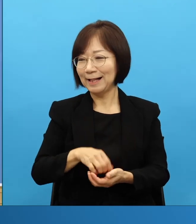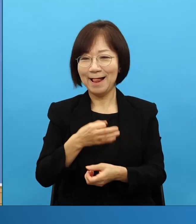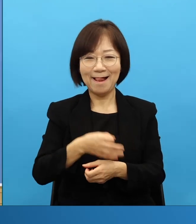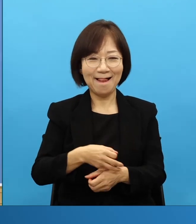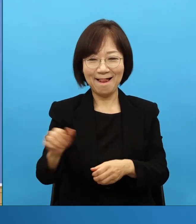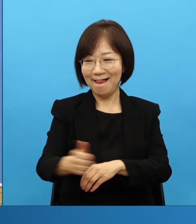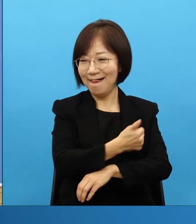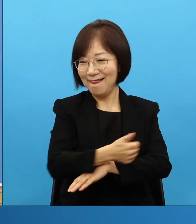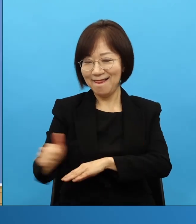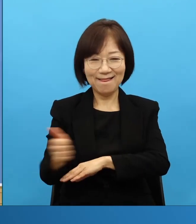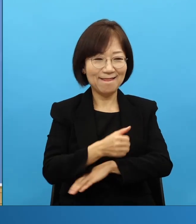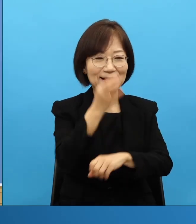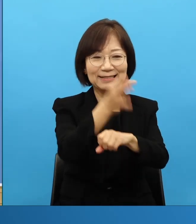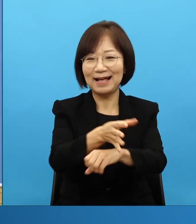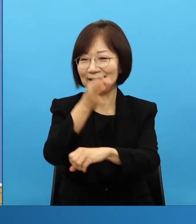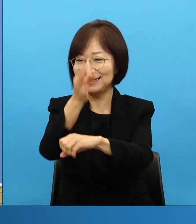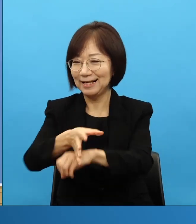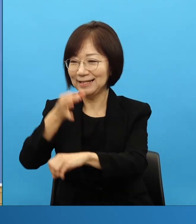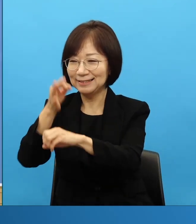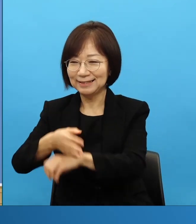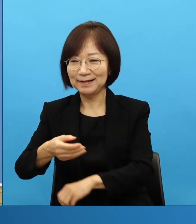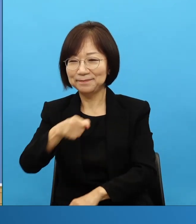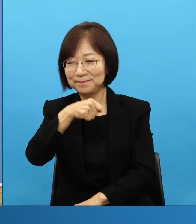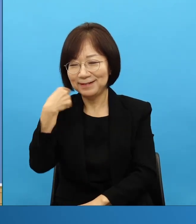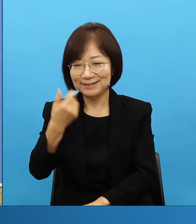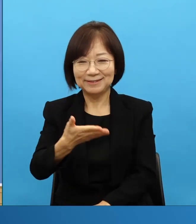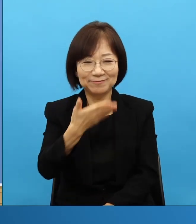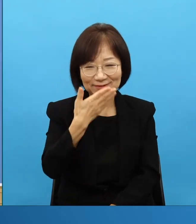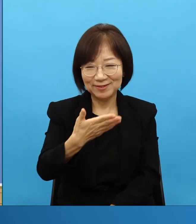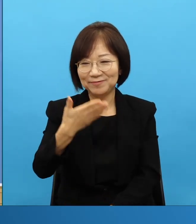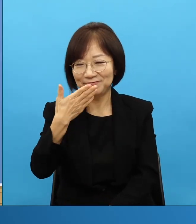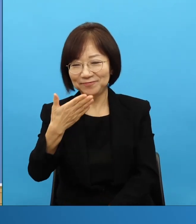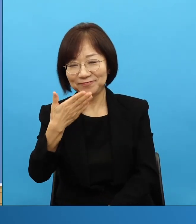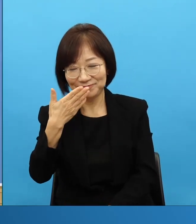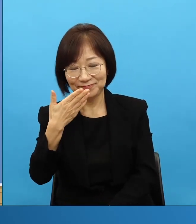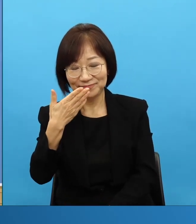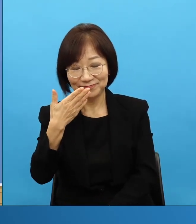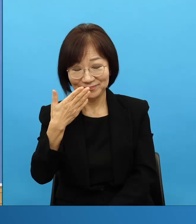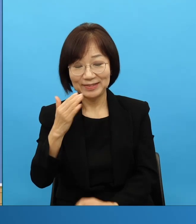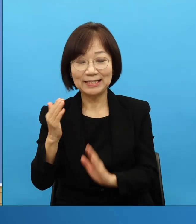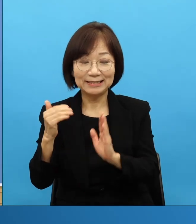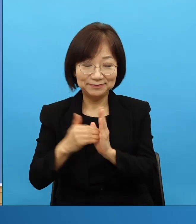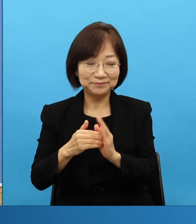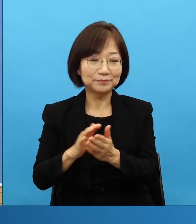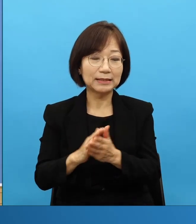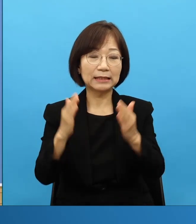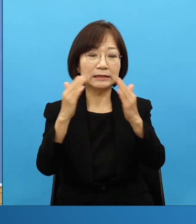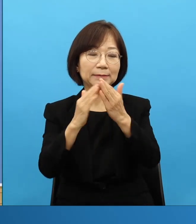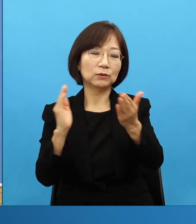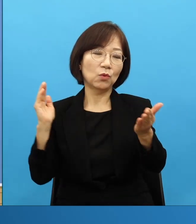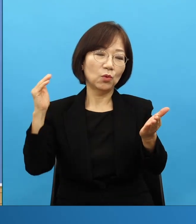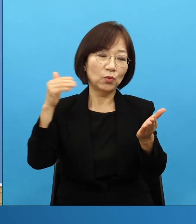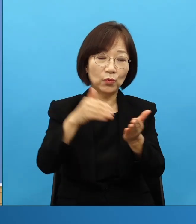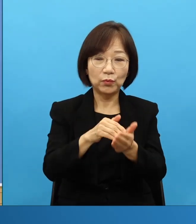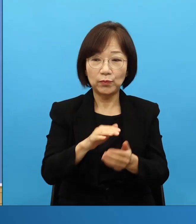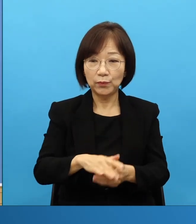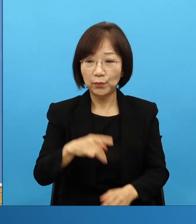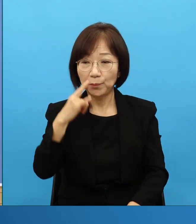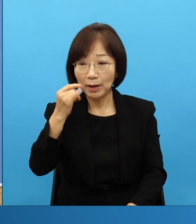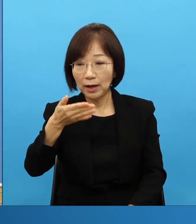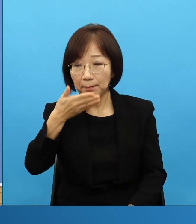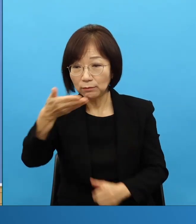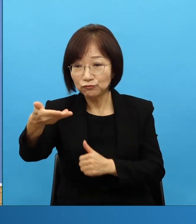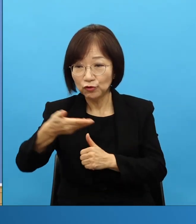And so I went here and there, and I continued to use all that money. 문제는 이제 집에 와서 밥을 못 먹으니까